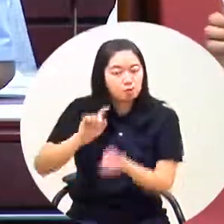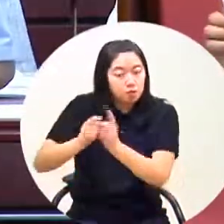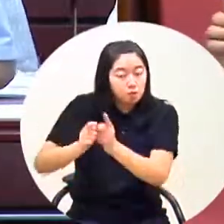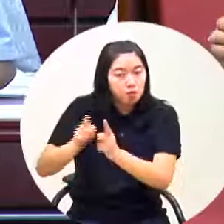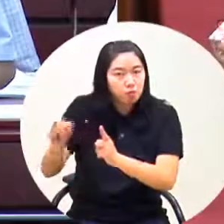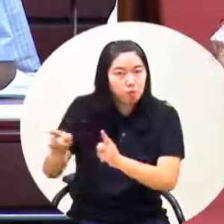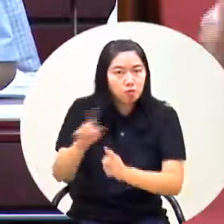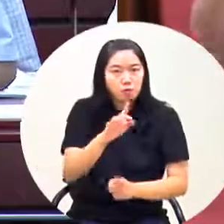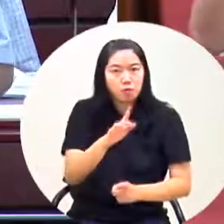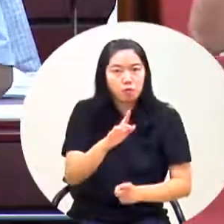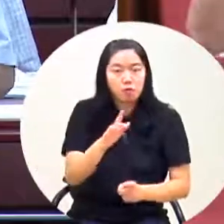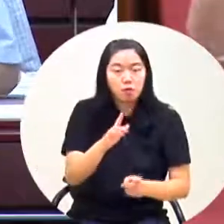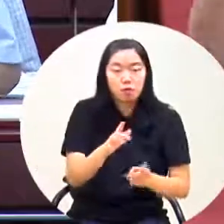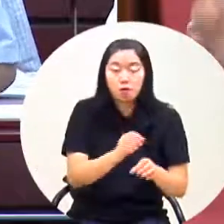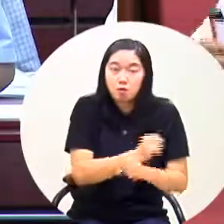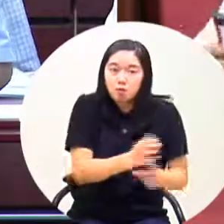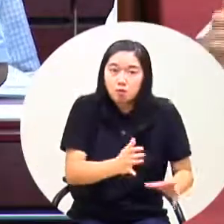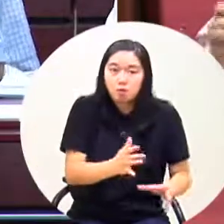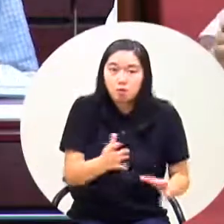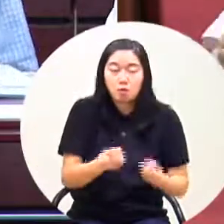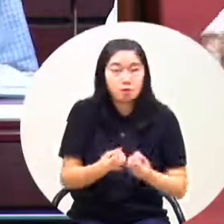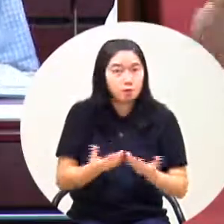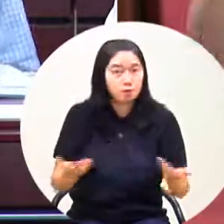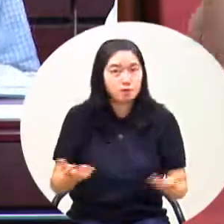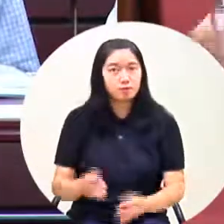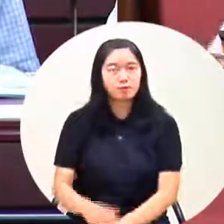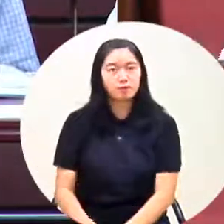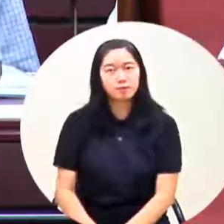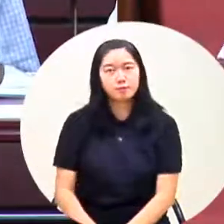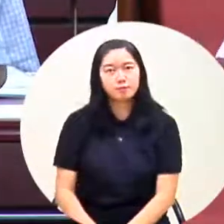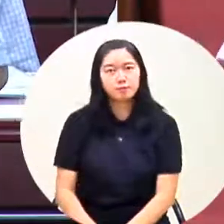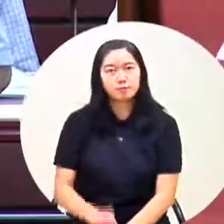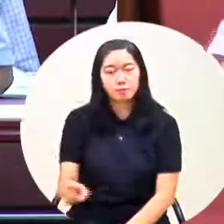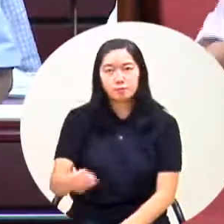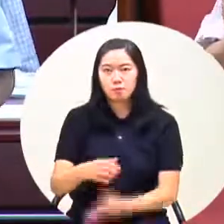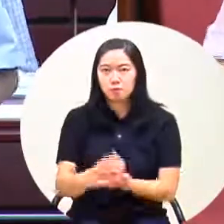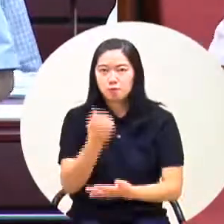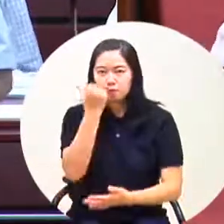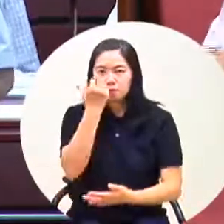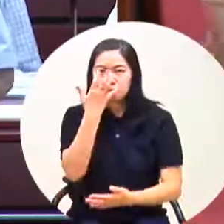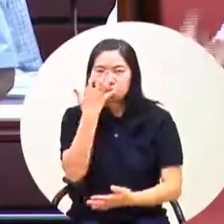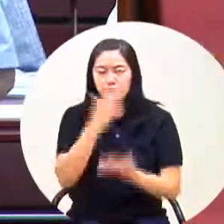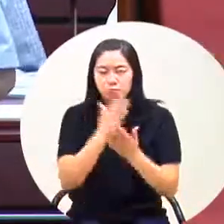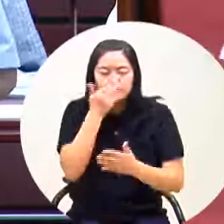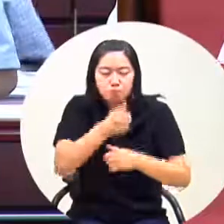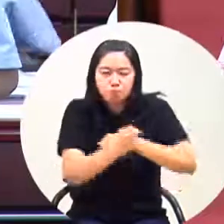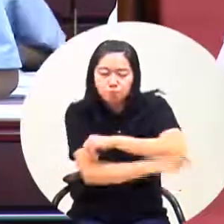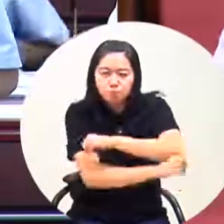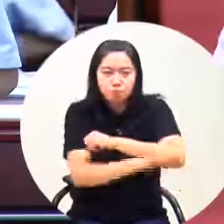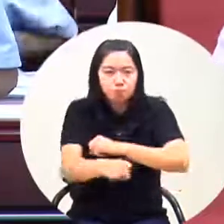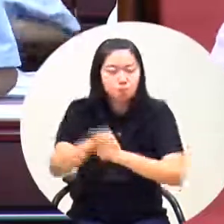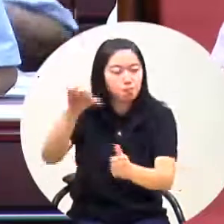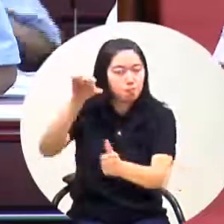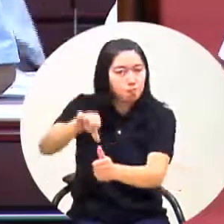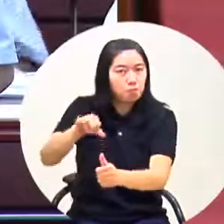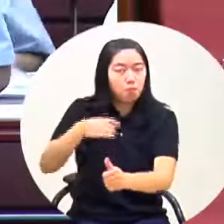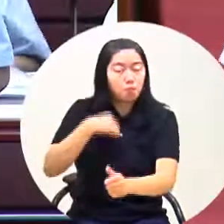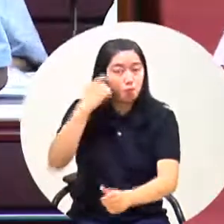无意的。针对这些故意的污染源偷牌的业者哈，相对的罚则哈，我坦白